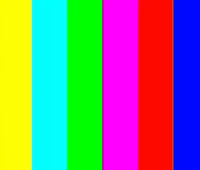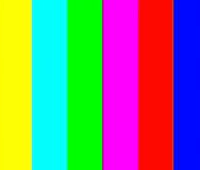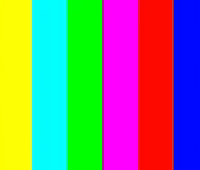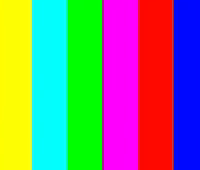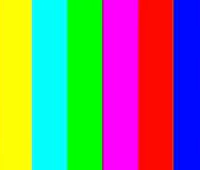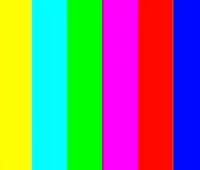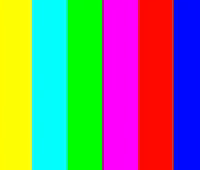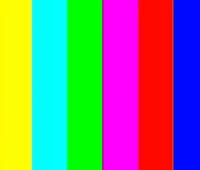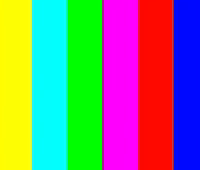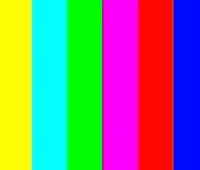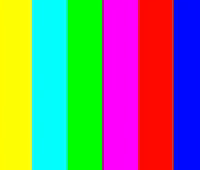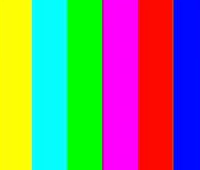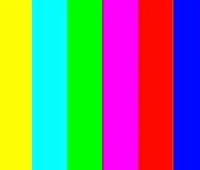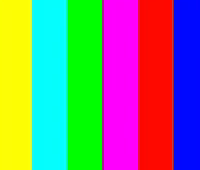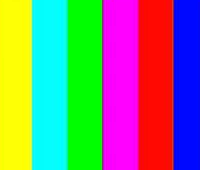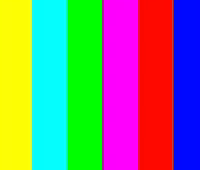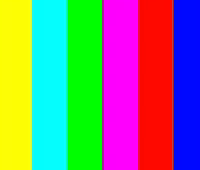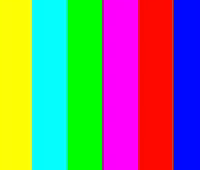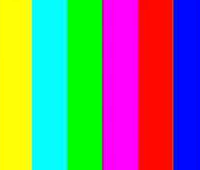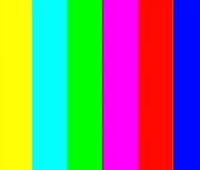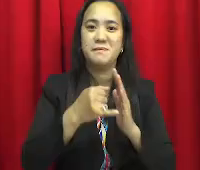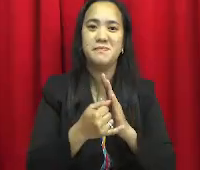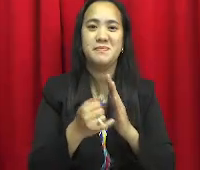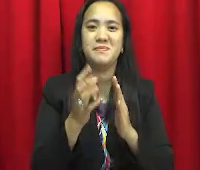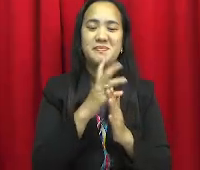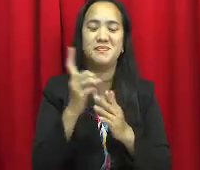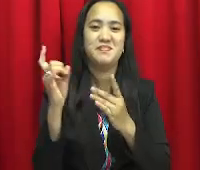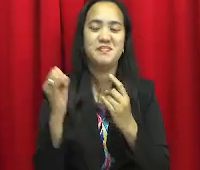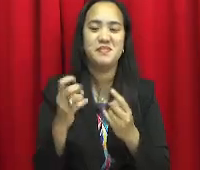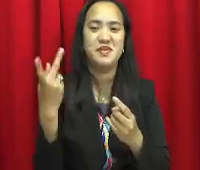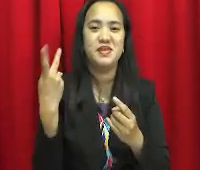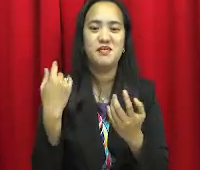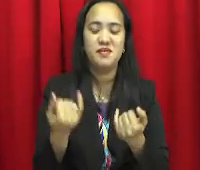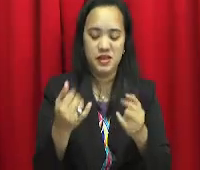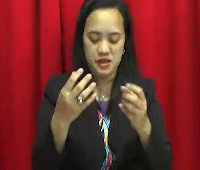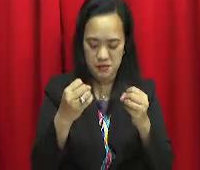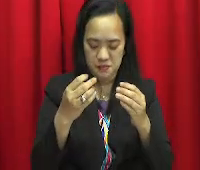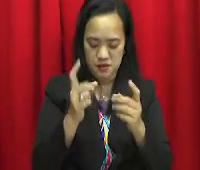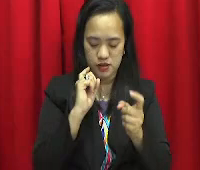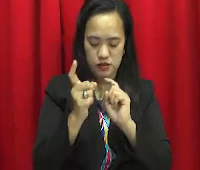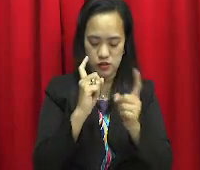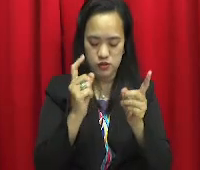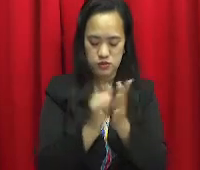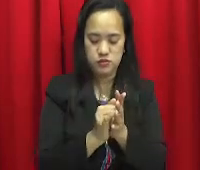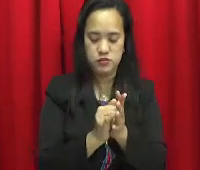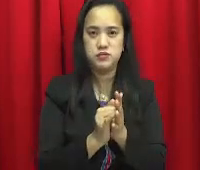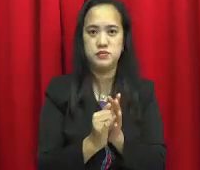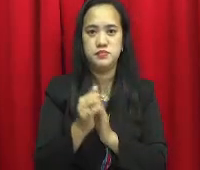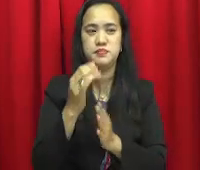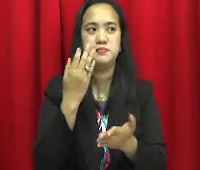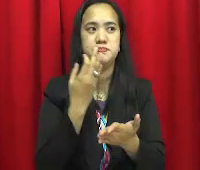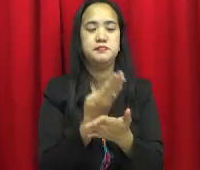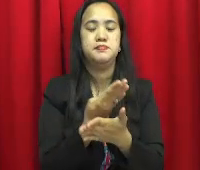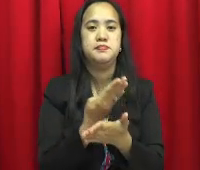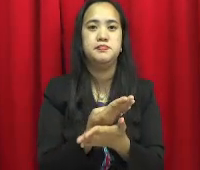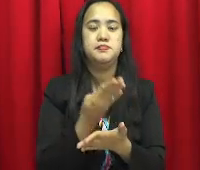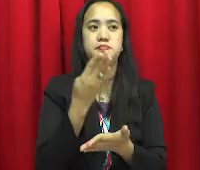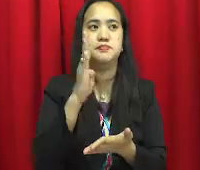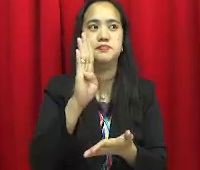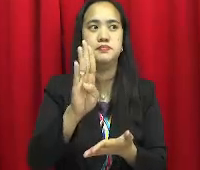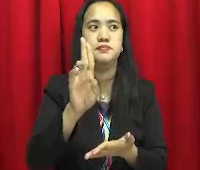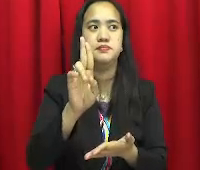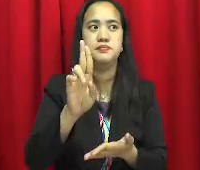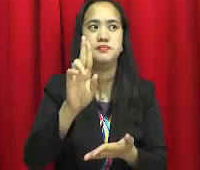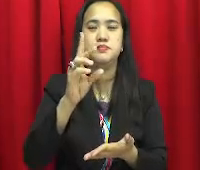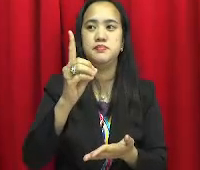mga kapatid, eh. Ang dami pa nating usapin, lalong-lalo sa budget na ito, ganoon, kung paano binudget. Siguro pabalikin pa natin ulit si